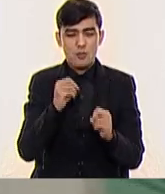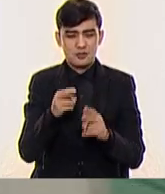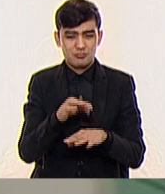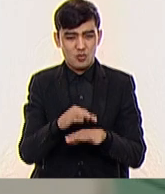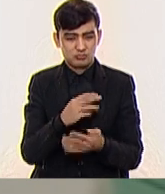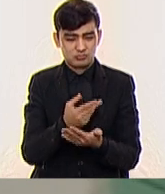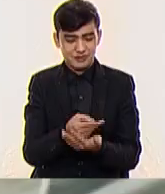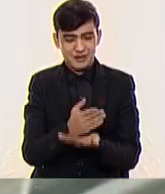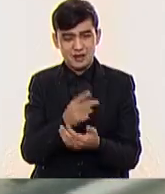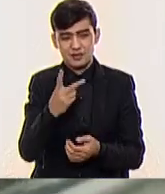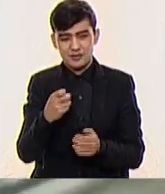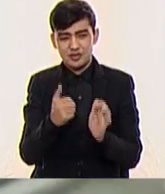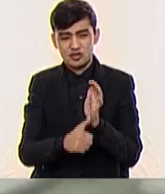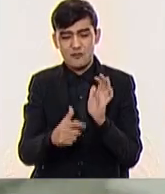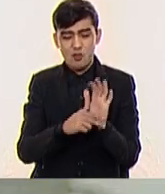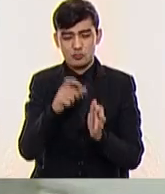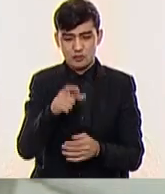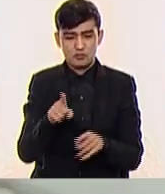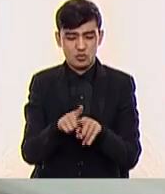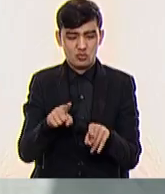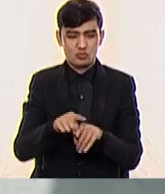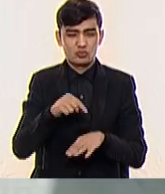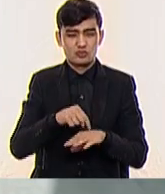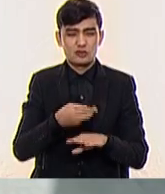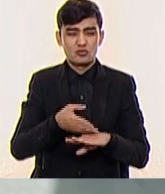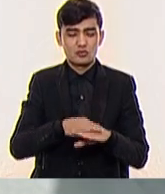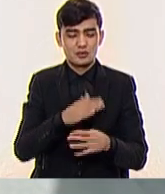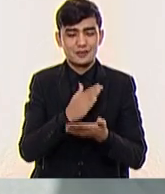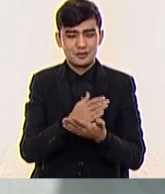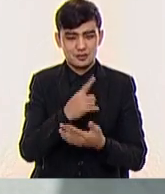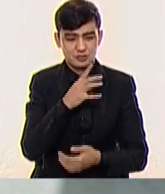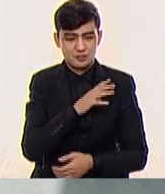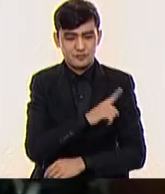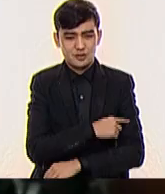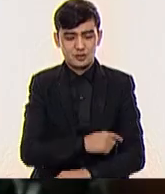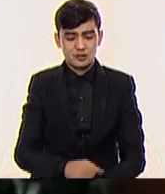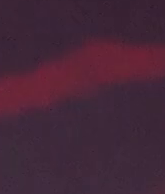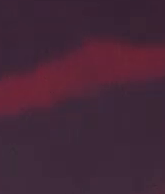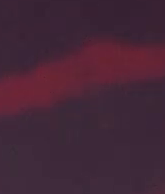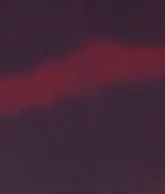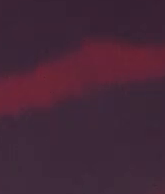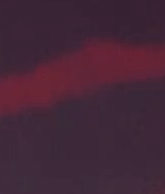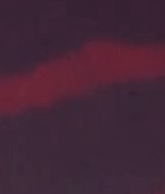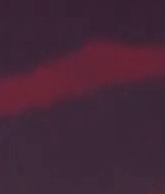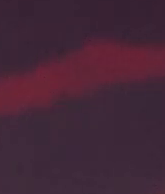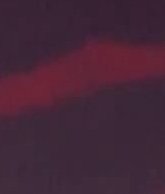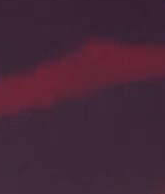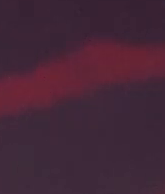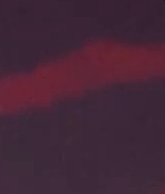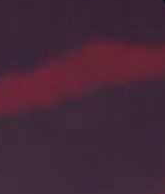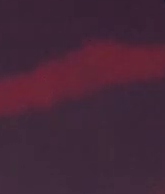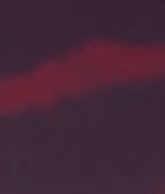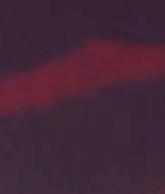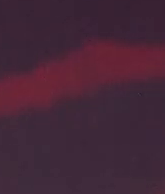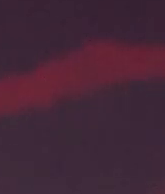268 адамның да жағдайын ауыр деп бағалап отыр дәрігерлер. Әйгерім Ердәулет, Информбюро. Елімізде болып жатқан